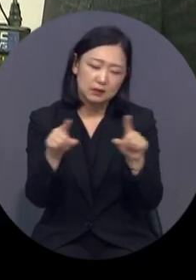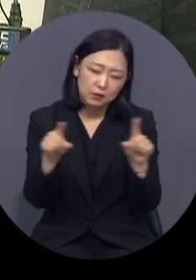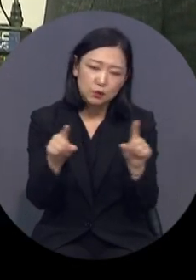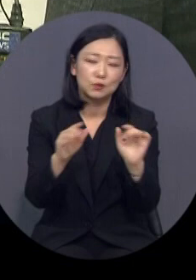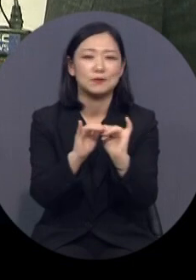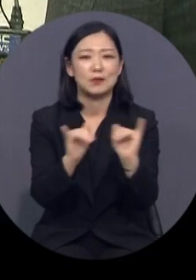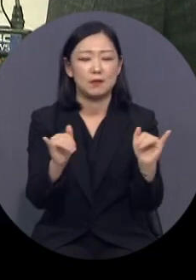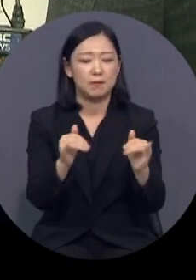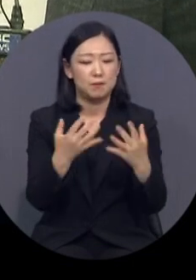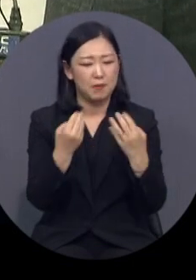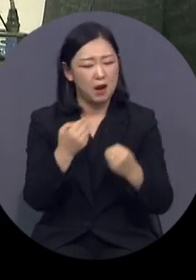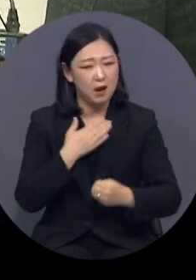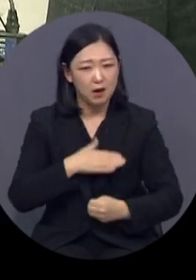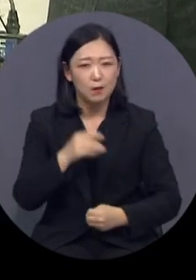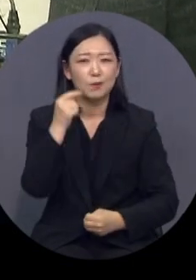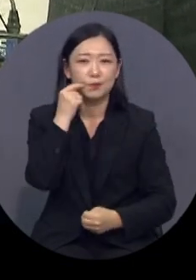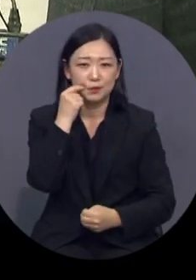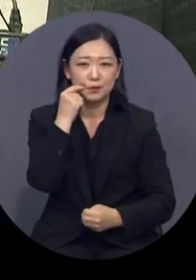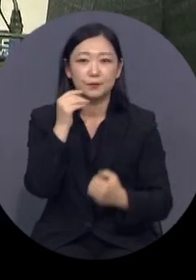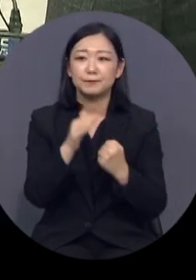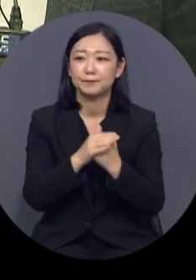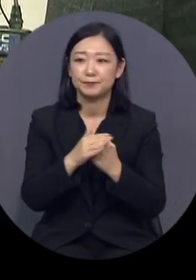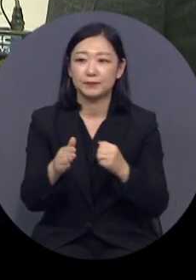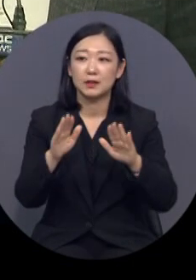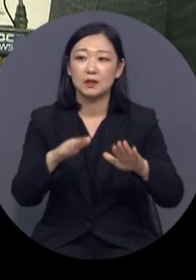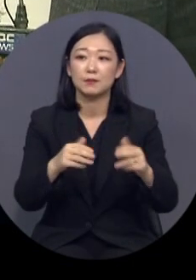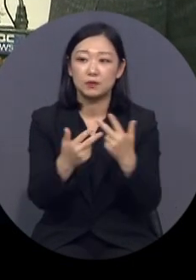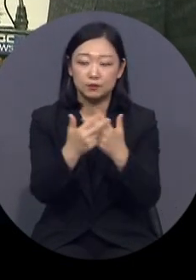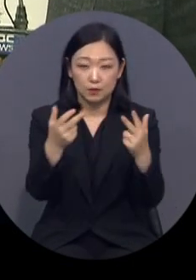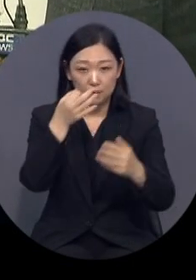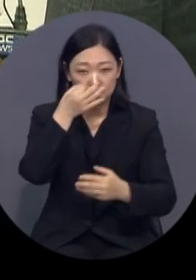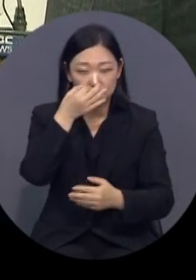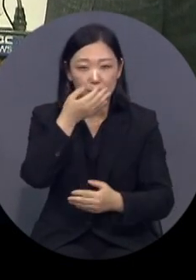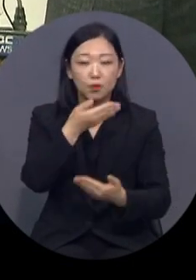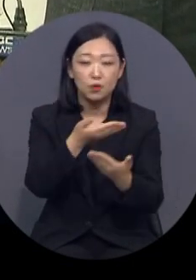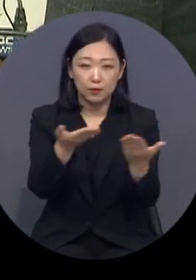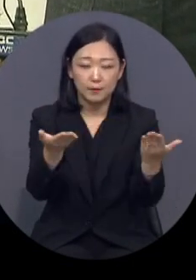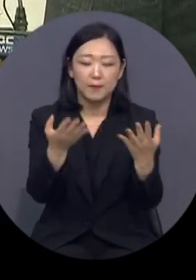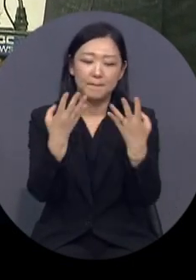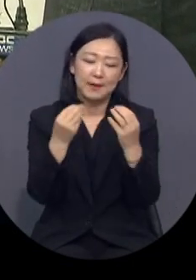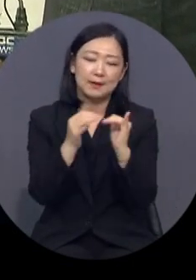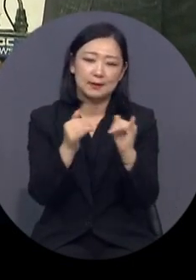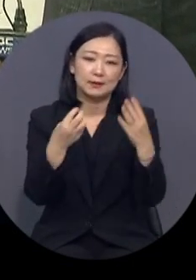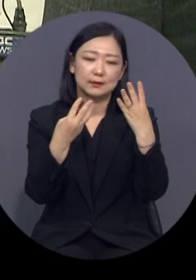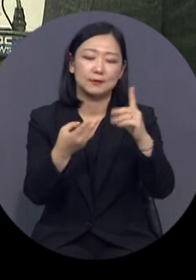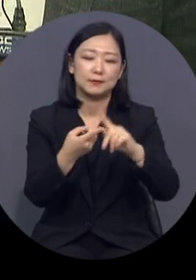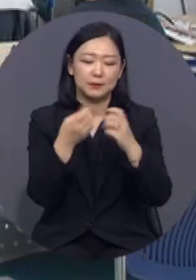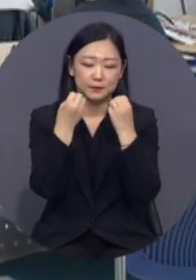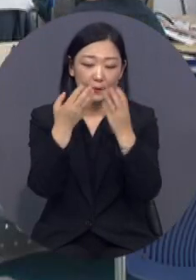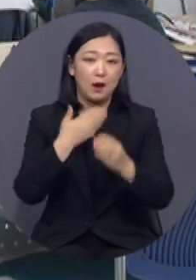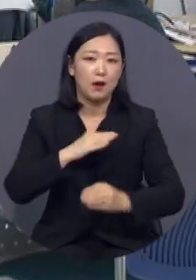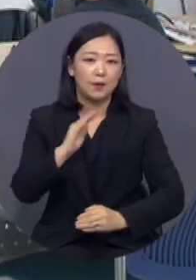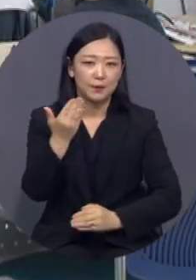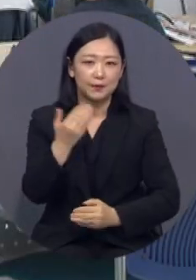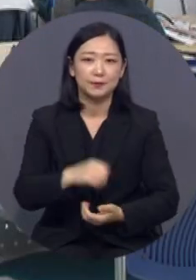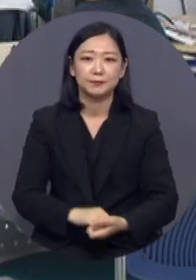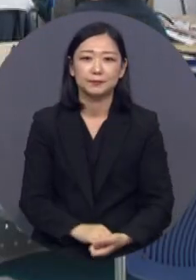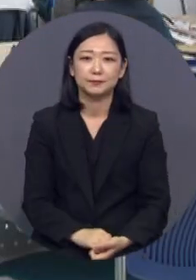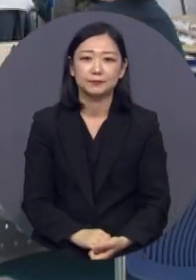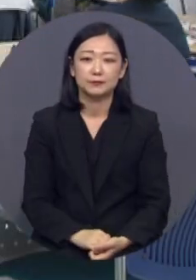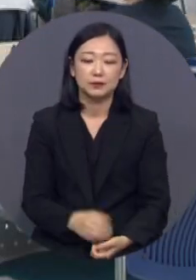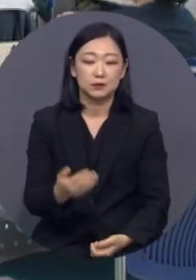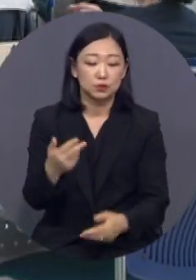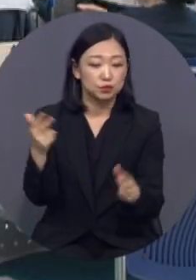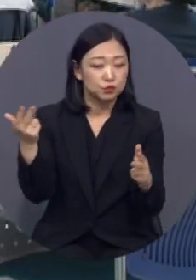못한 상황입니다 그래서 이번 전시를 보시고 많은 분들이 산삼에 대해 새롭게 알게 됐다 지난